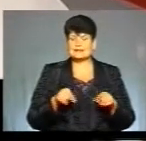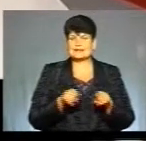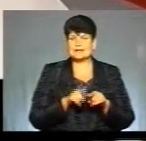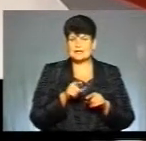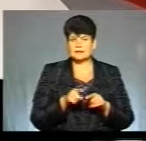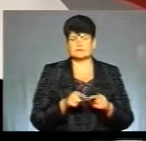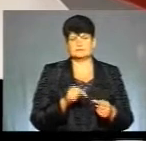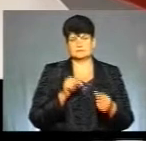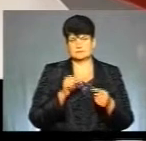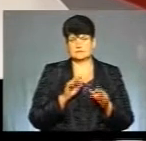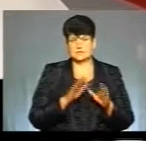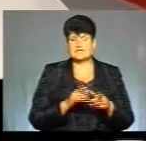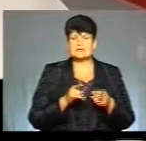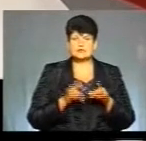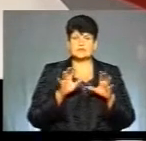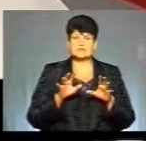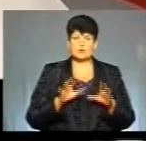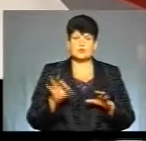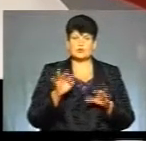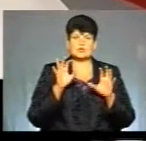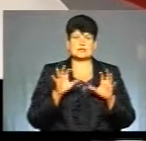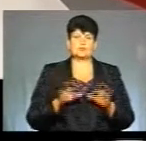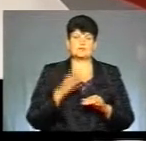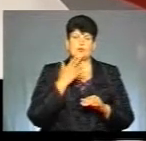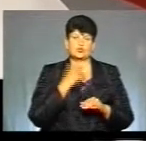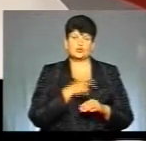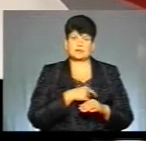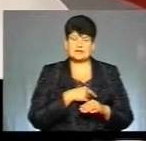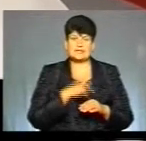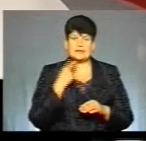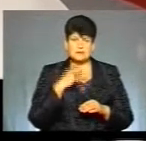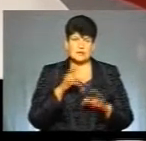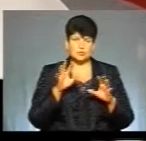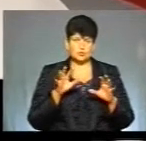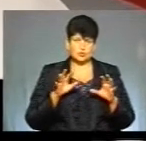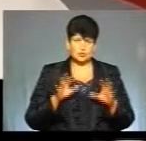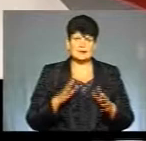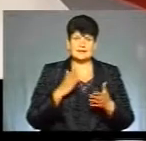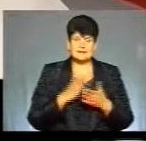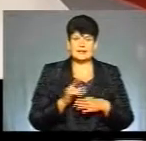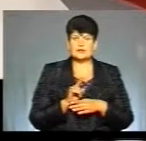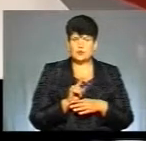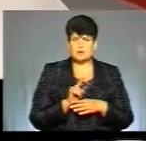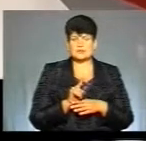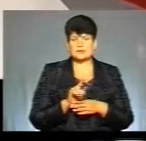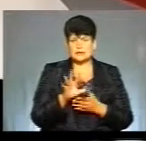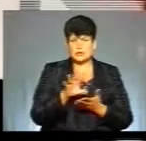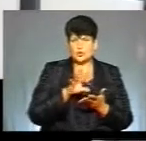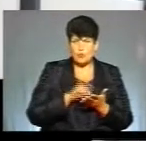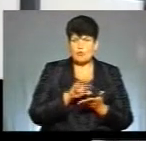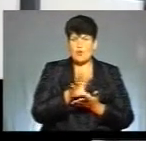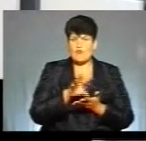що дійсно в законі про статус народного депутата і кримінальному процесуальному кодексі є норми, які дублювали відповідні